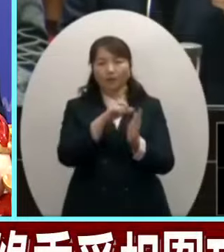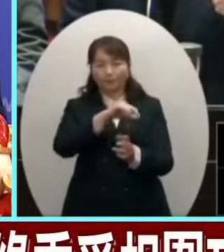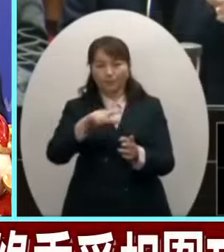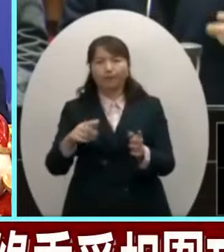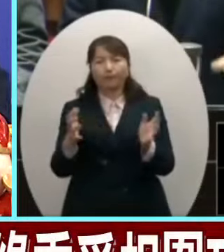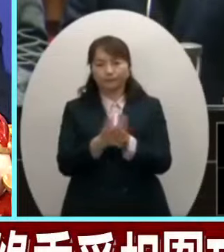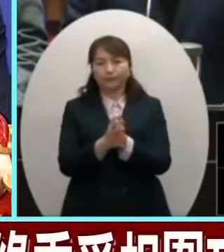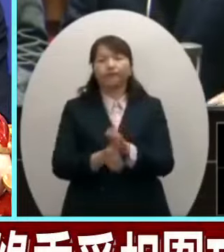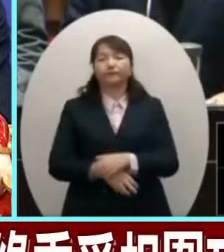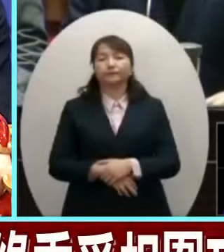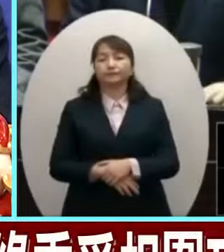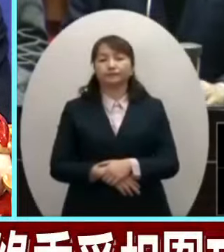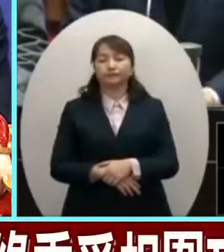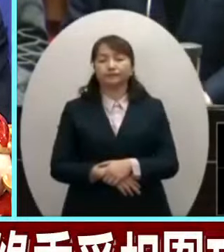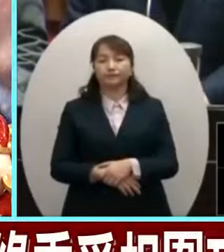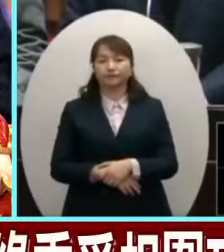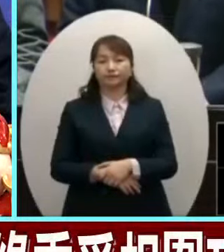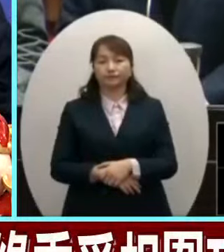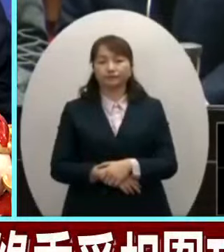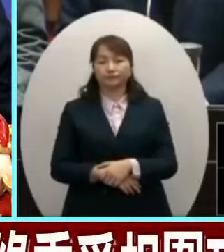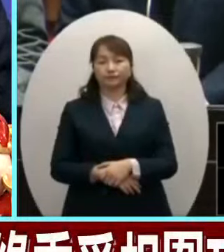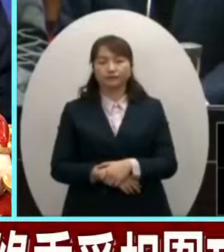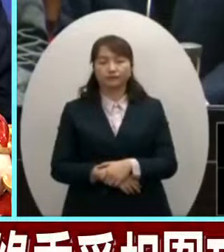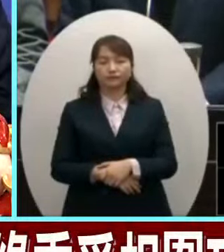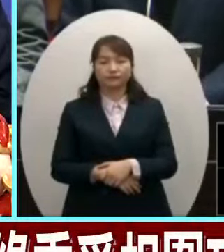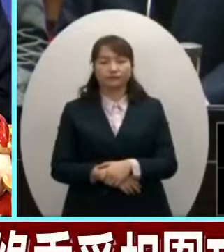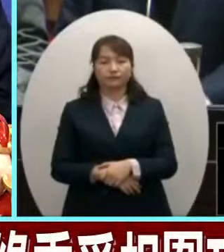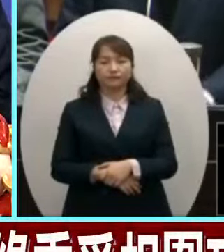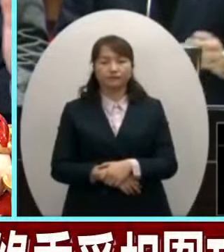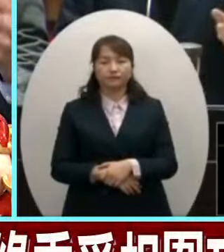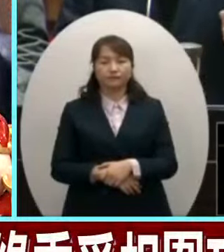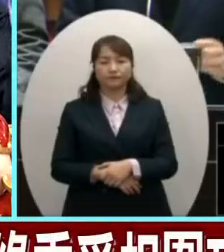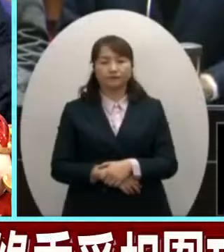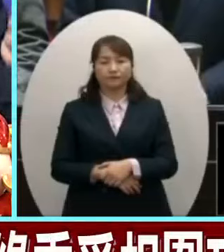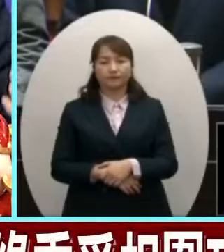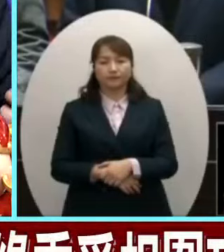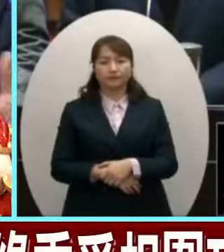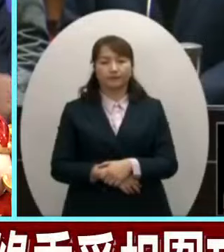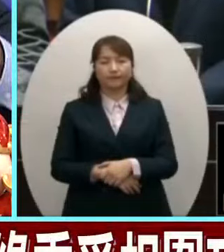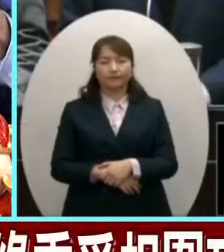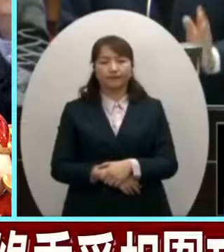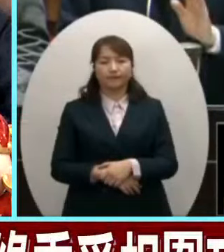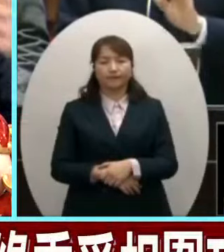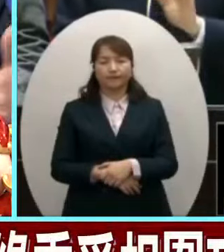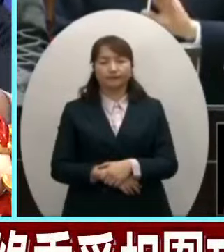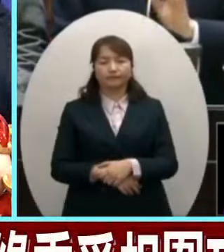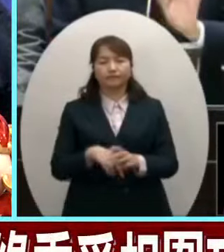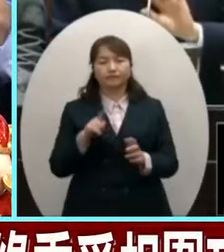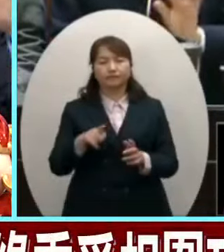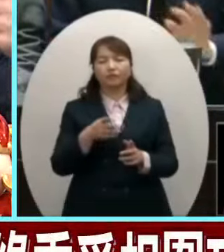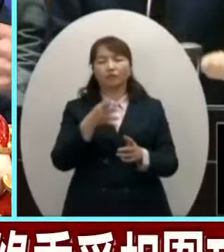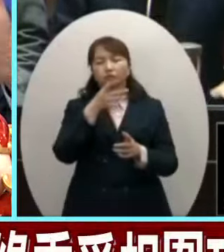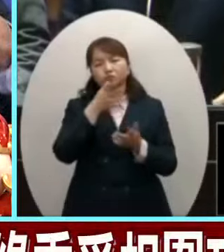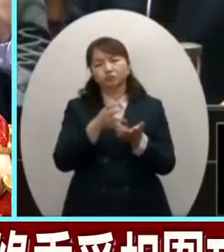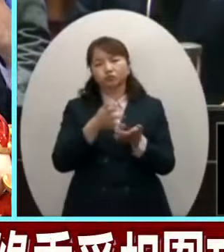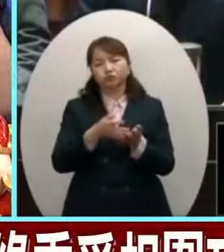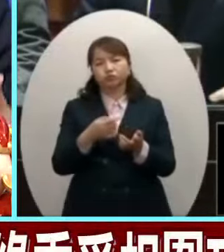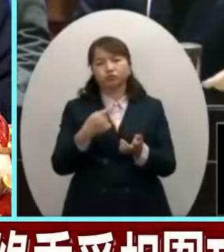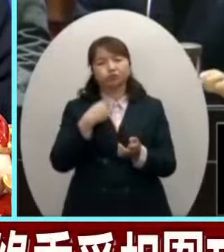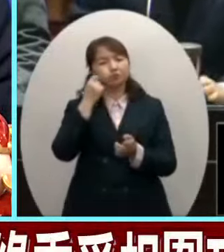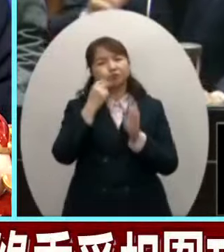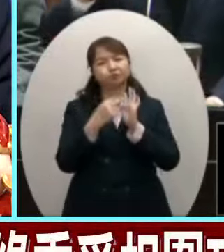就是。陈建再烂，都有一群小弟小妹在帮他讲说啊，圣人啊，讲得好啊，电报徐小新啊，赞